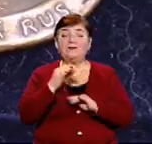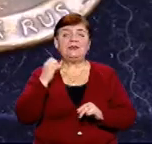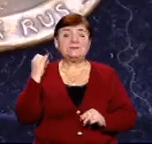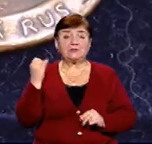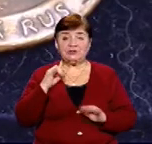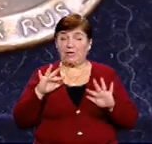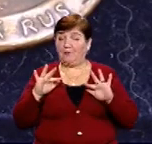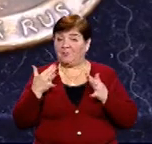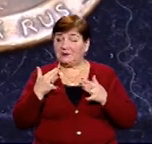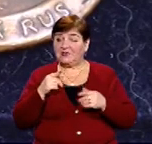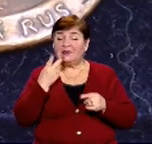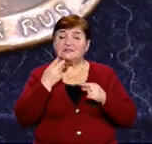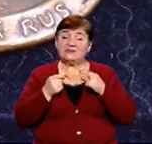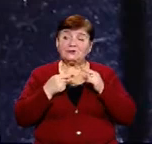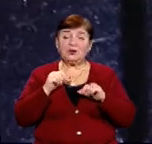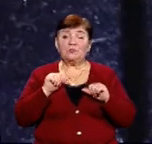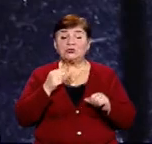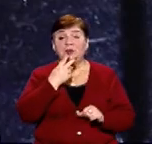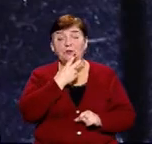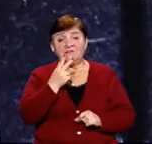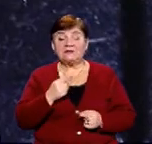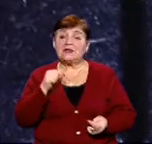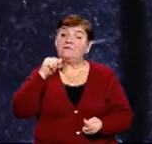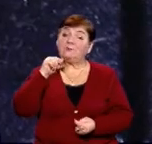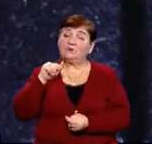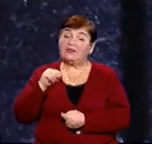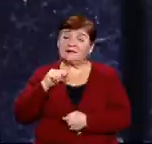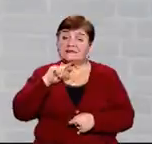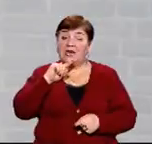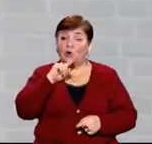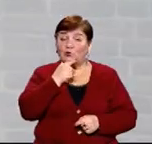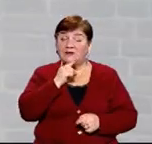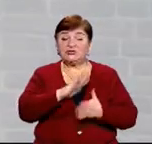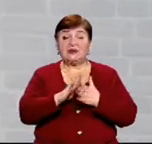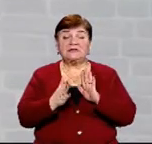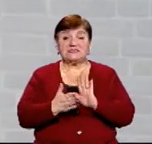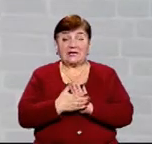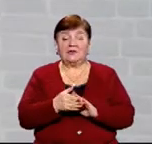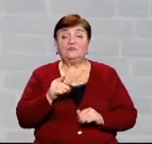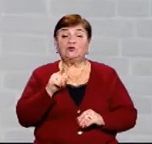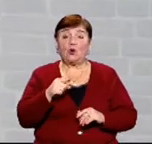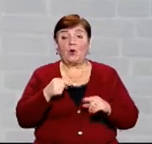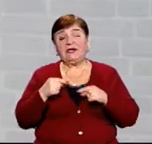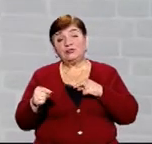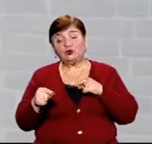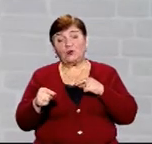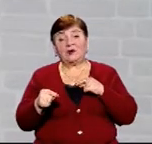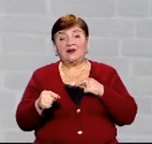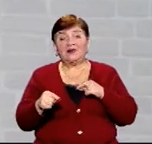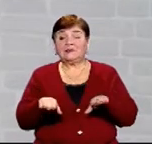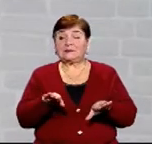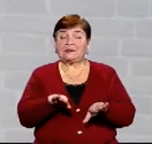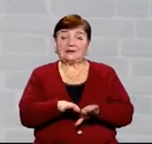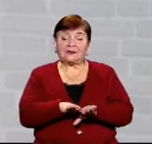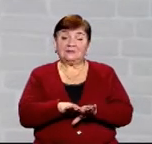момент. Можна буде завжди подивитися, чи відповідає зараз нинішній стан того чи іншого,